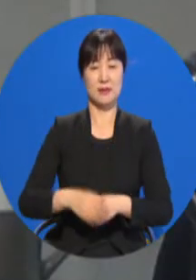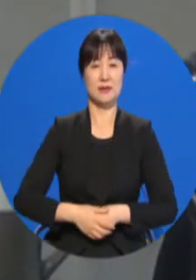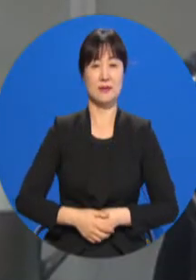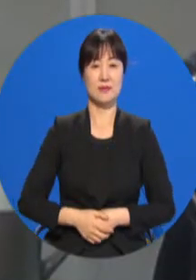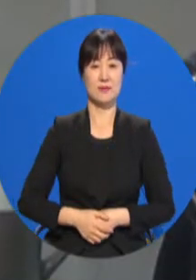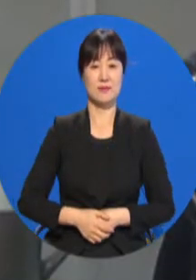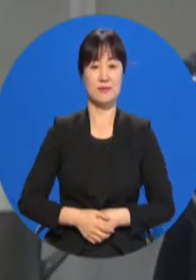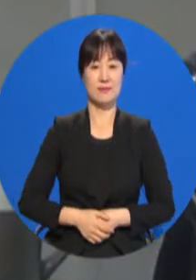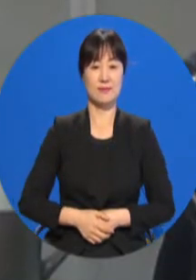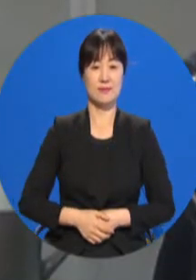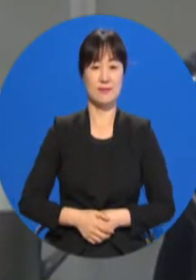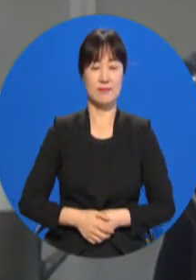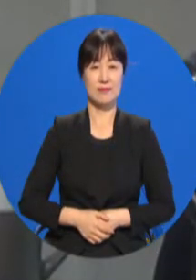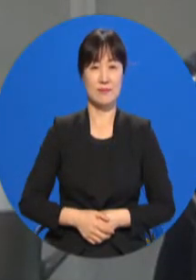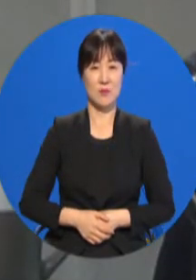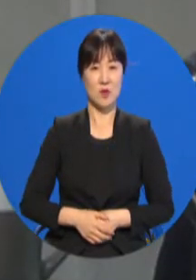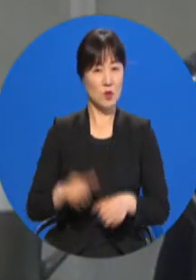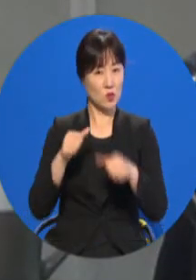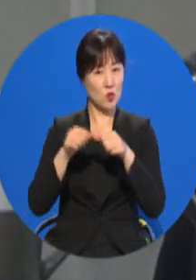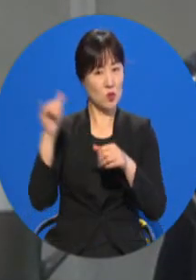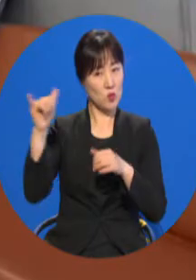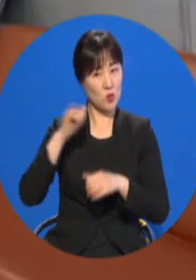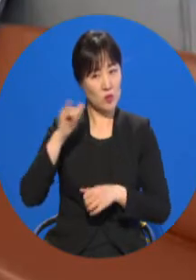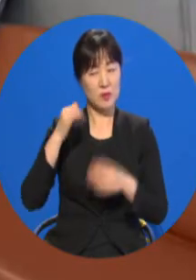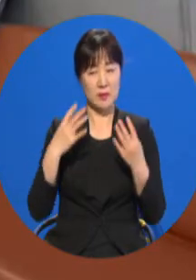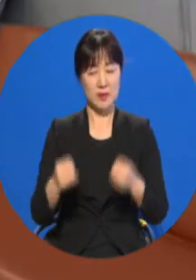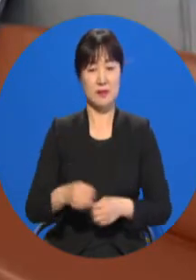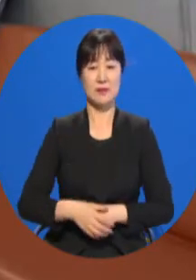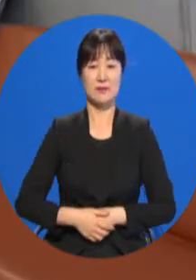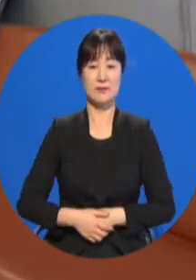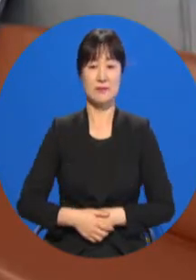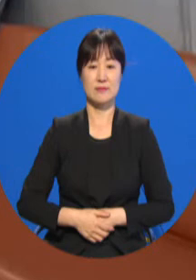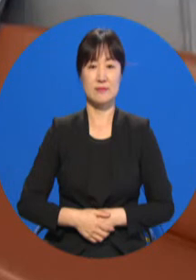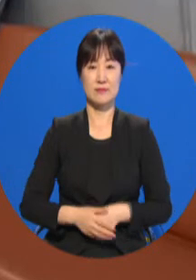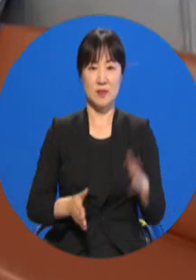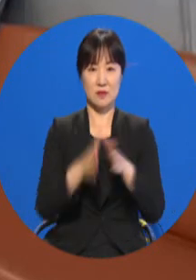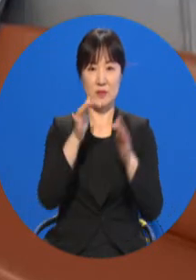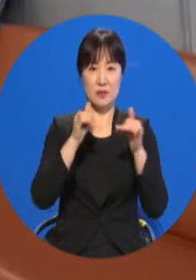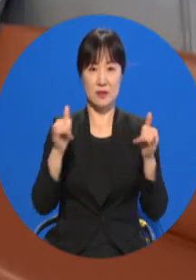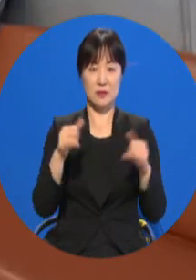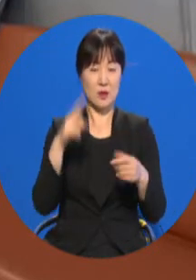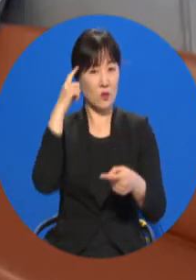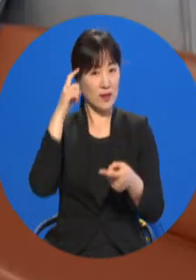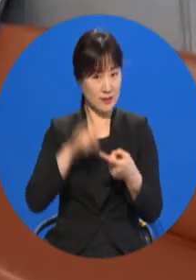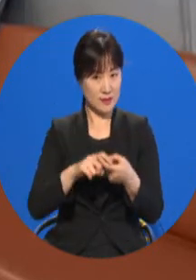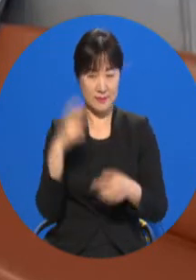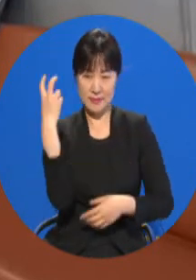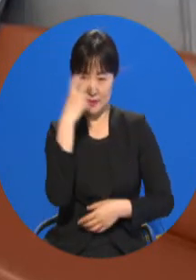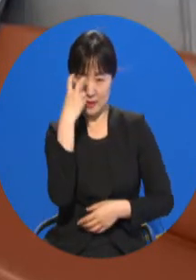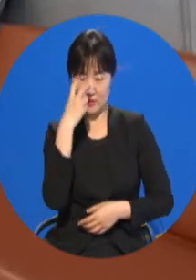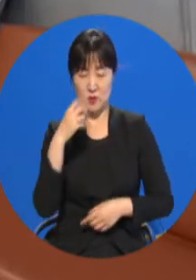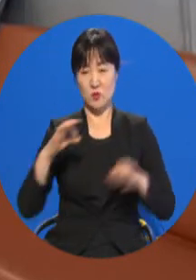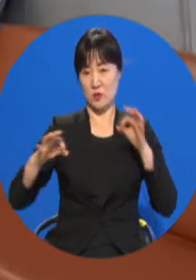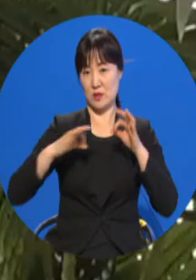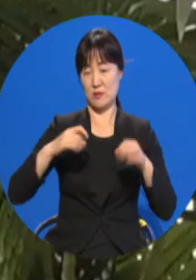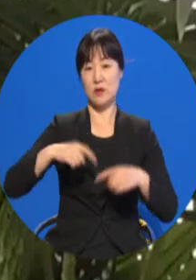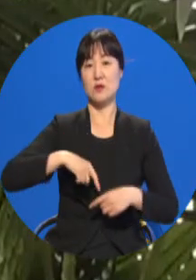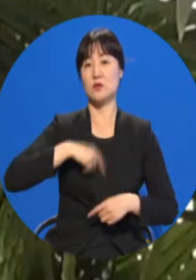들어오는 것들만 해도 정말 수십 까지는 됩니다. 시민들의 관심과 감시 그리고 사업자들의 자정 유도.